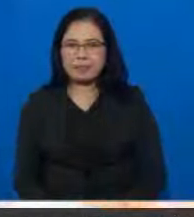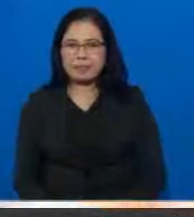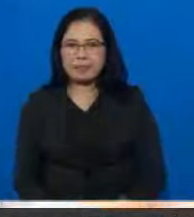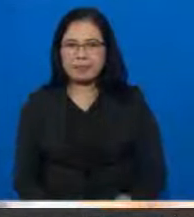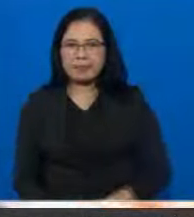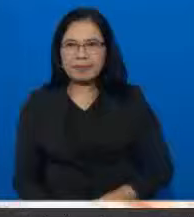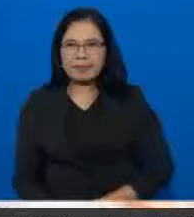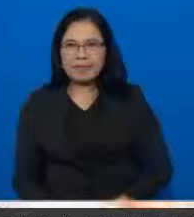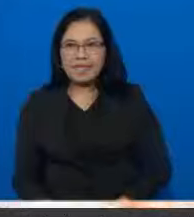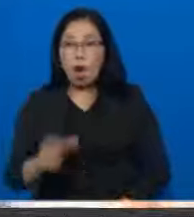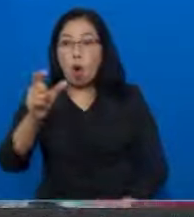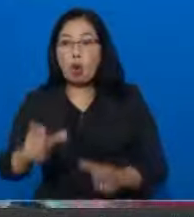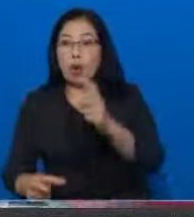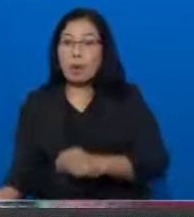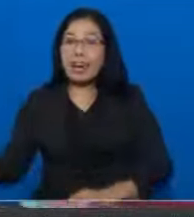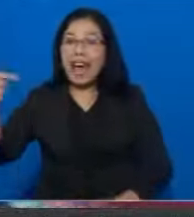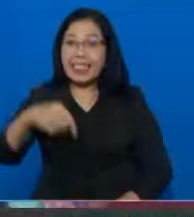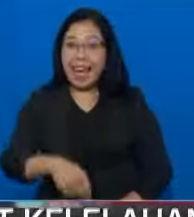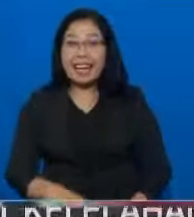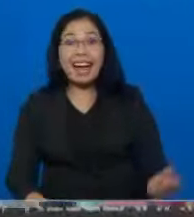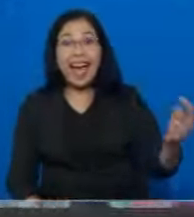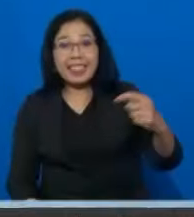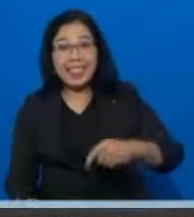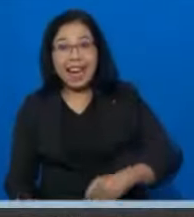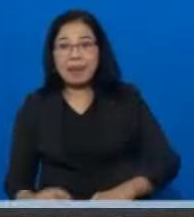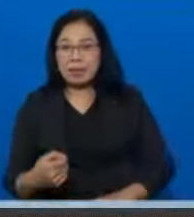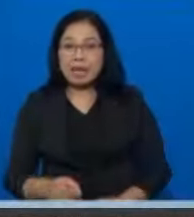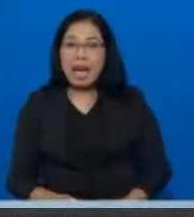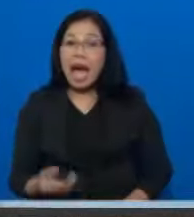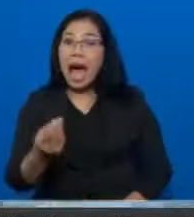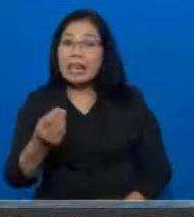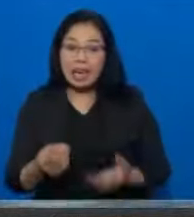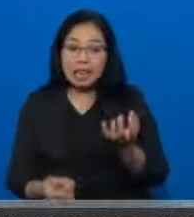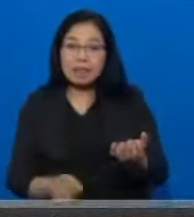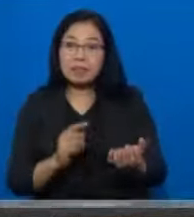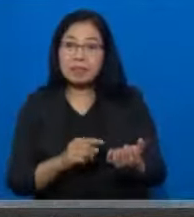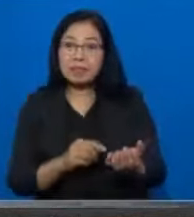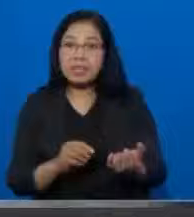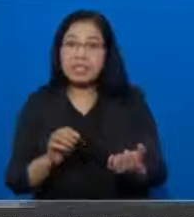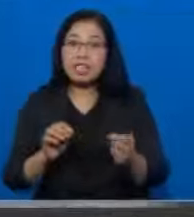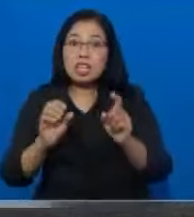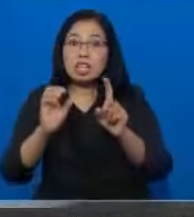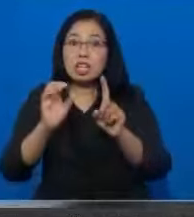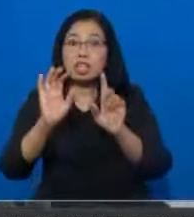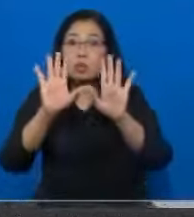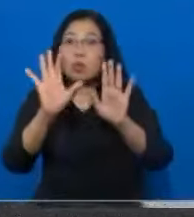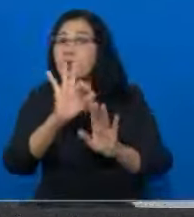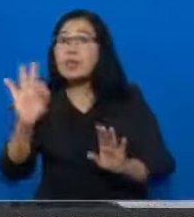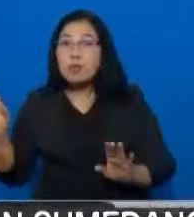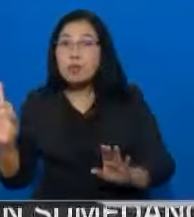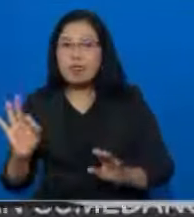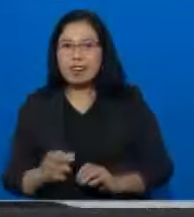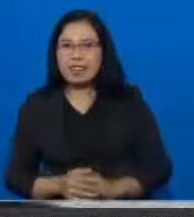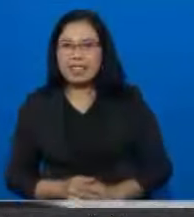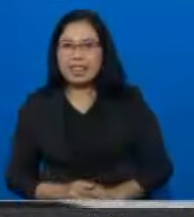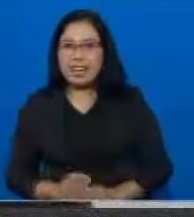Para pelanggan perlahan berdatangan. Harga seporsi bubur tergolong ramah di kantong, Rp10.000 saja. Kalau